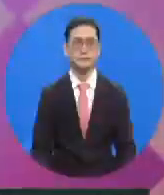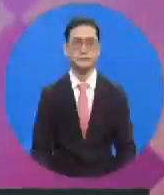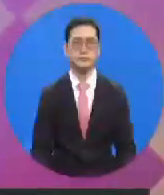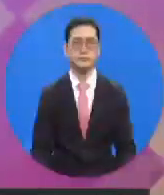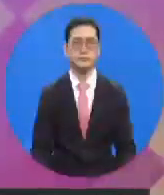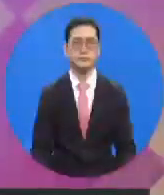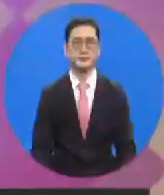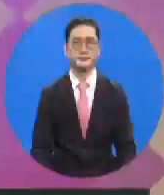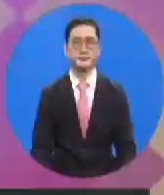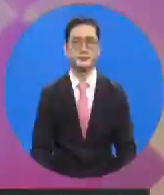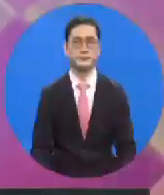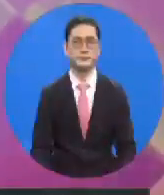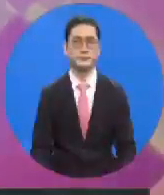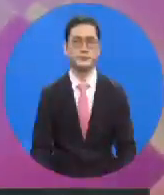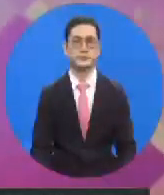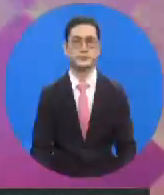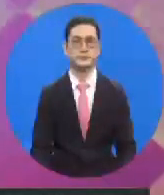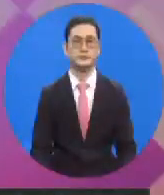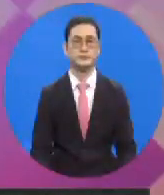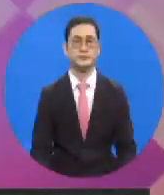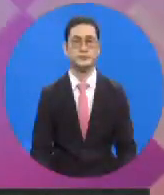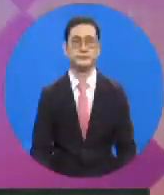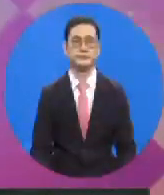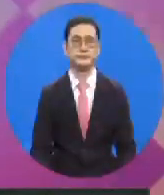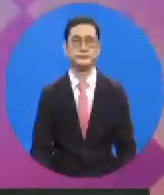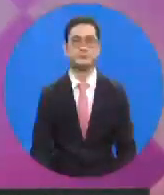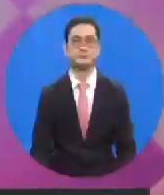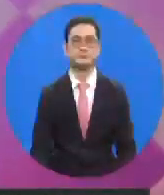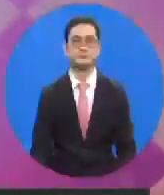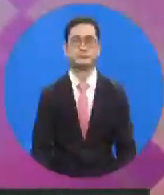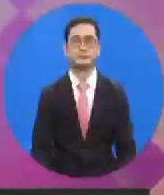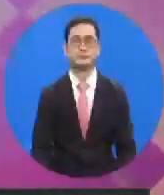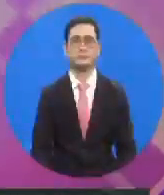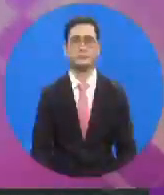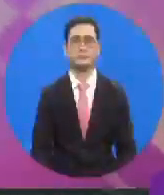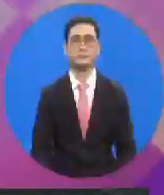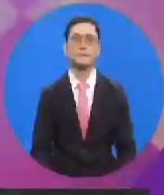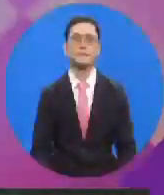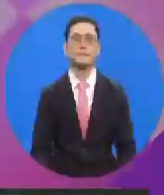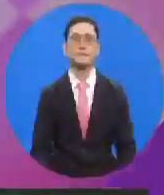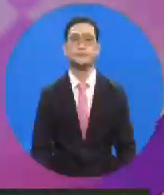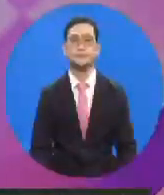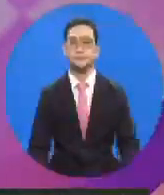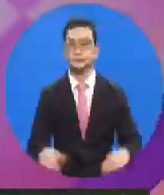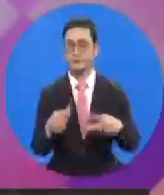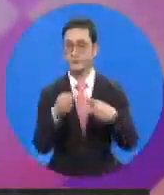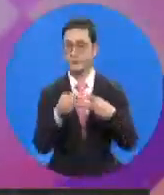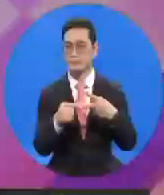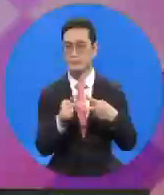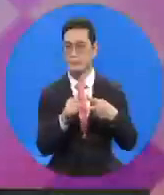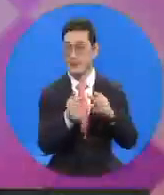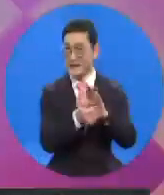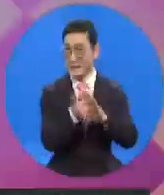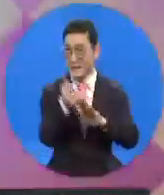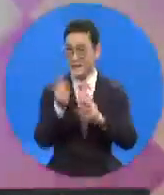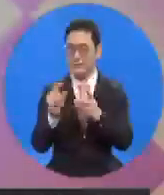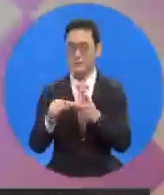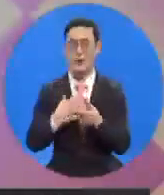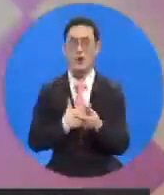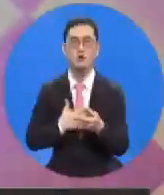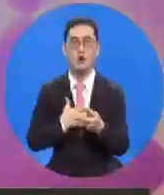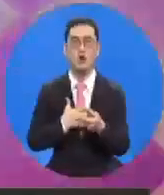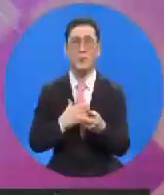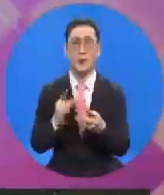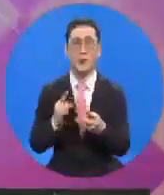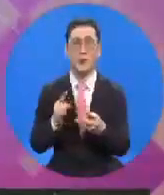정부 핵심이자 박수현 홍보위원장 나오셨는데 두 가지 소식, 한 가지는 희망적인 소식, 한 가지는 좀 걱정스러운 소식. 그렇습니다.